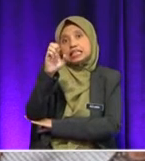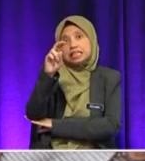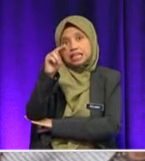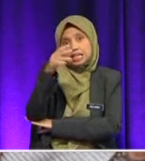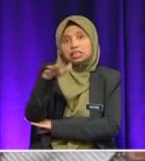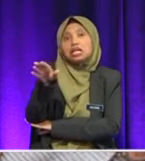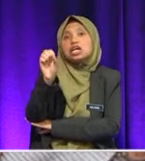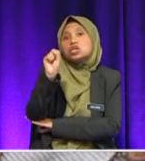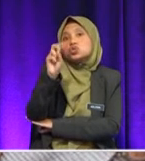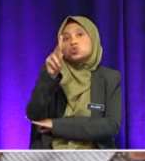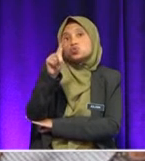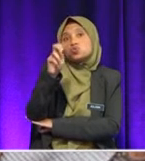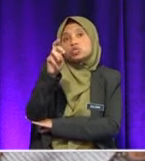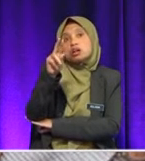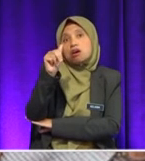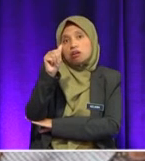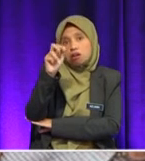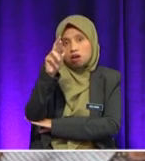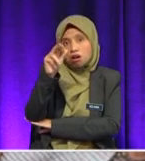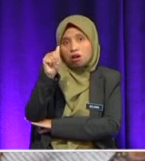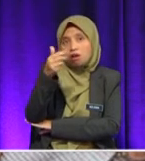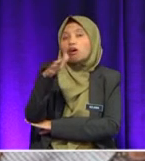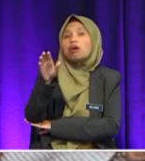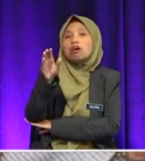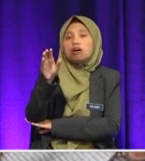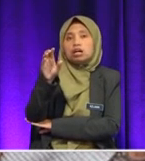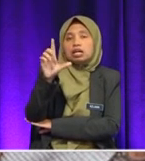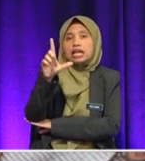broke setting dan juga biskuit